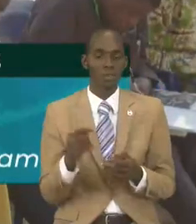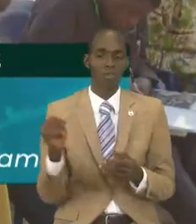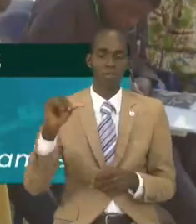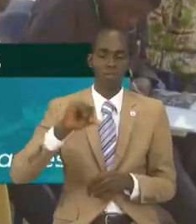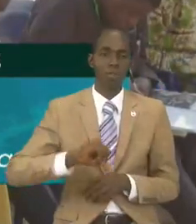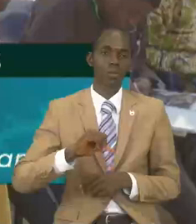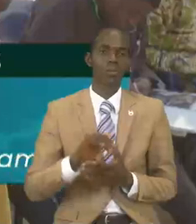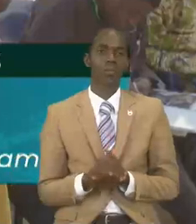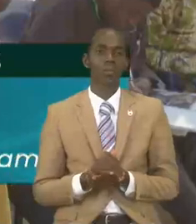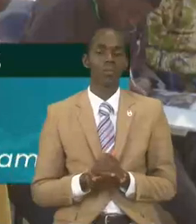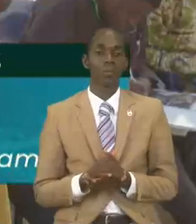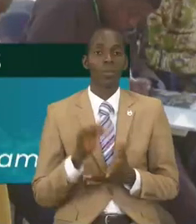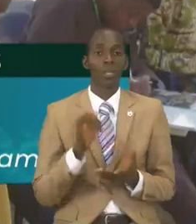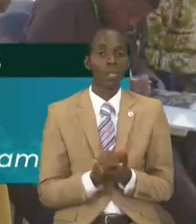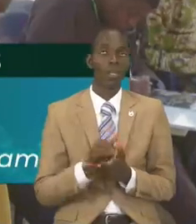Jean 3, 19.